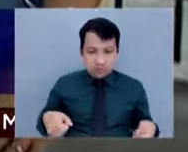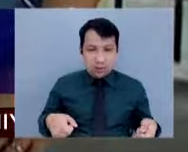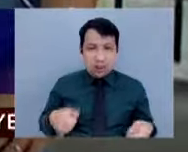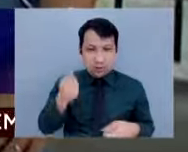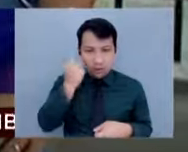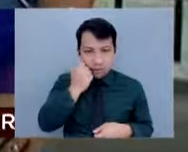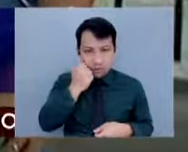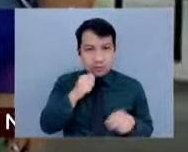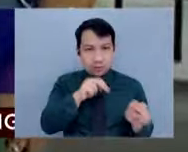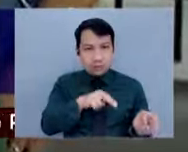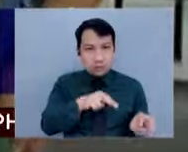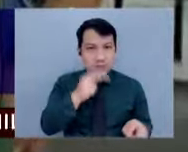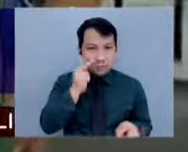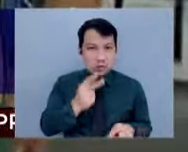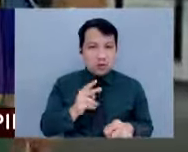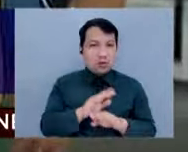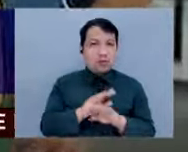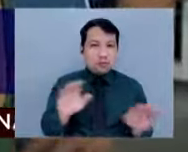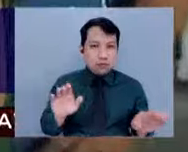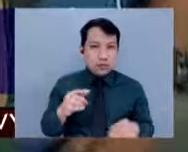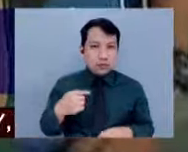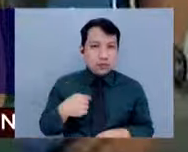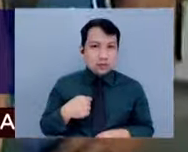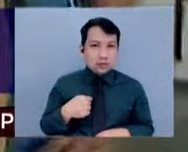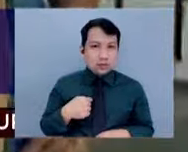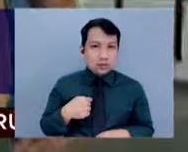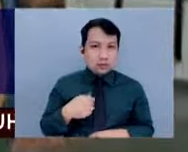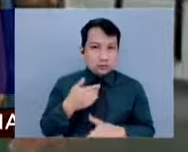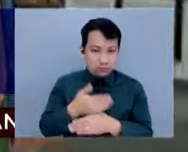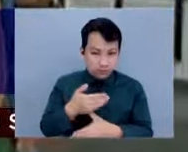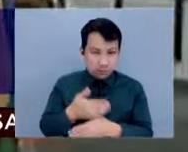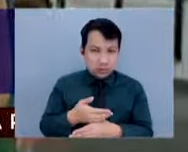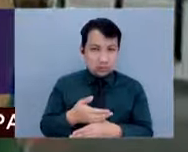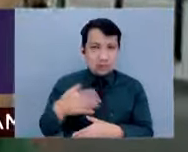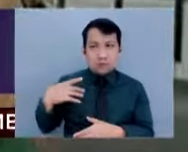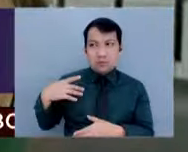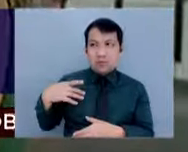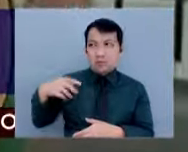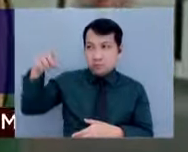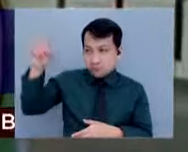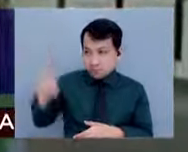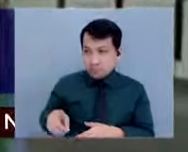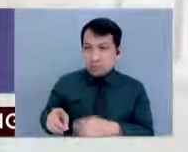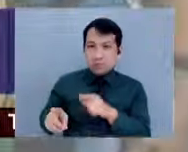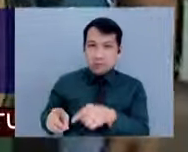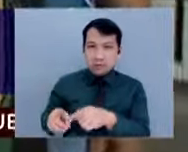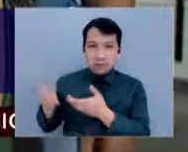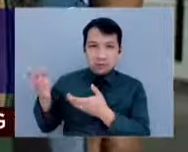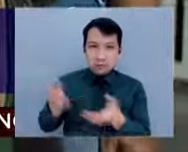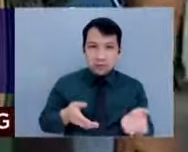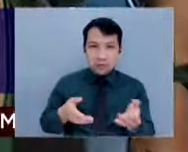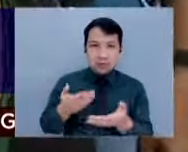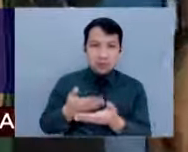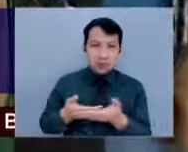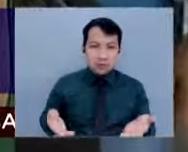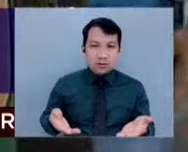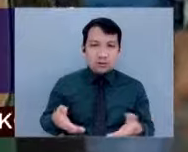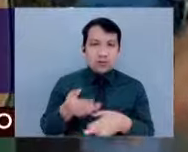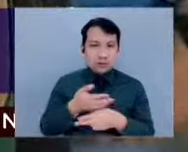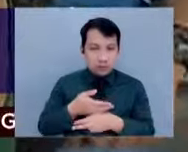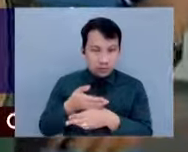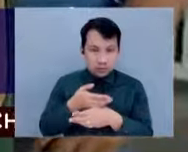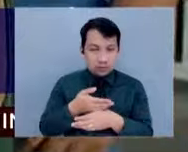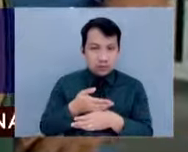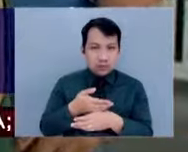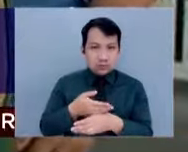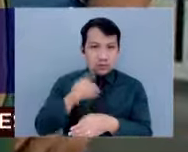nakikita. Para wala nang hassle na maghihintay pa sa baba, hihintay pa ng luggage mo. Iniingatan namin na pagka sa baba, di